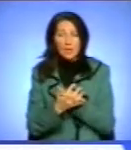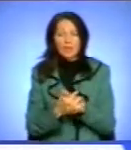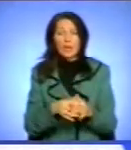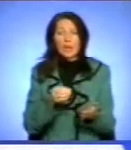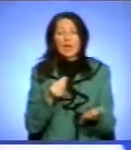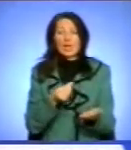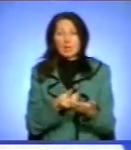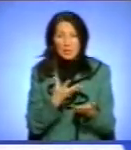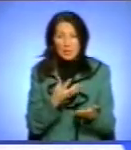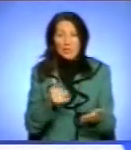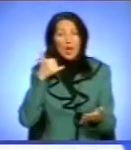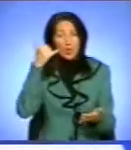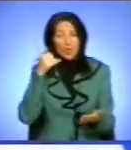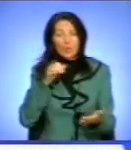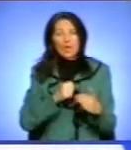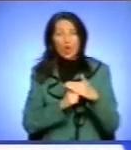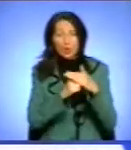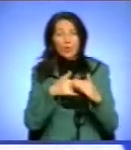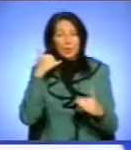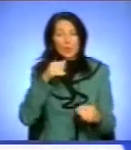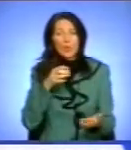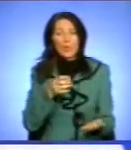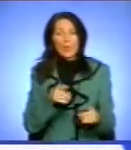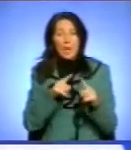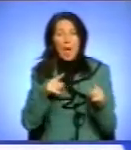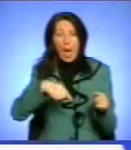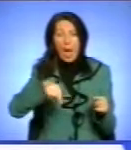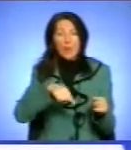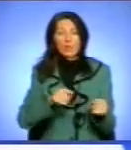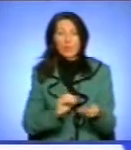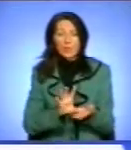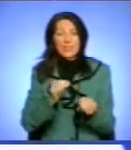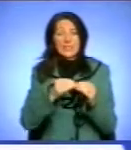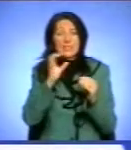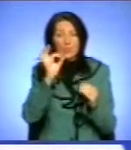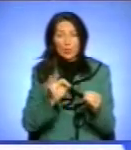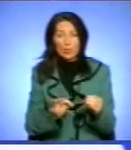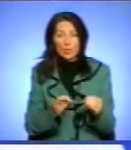користування основним телефонним апаратом підвищуються ще на 10%. З